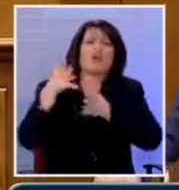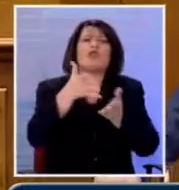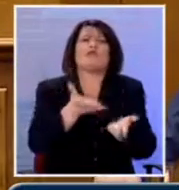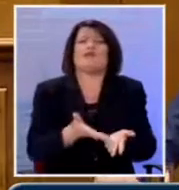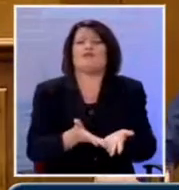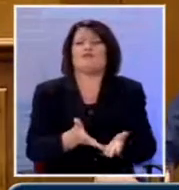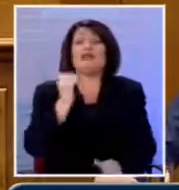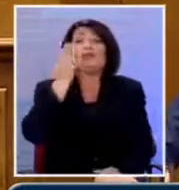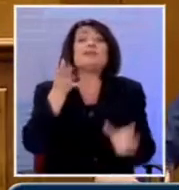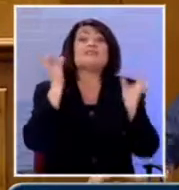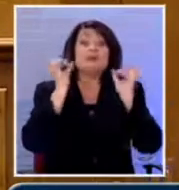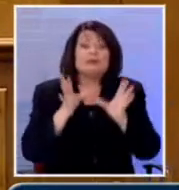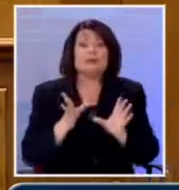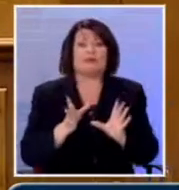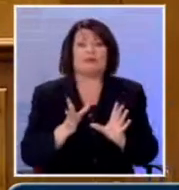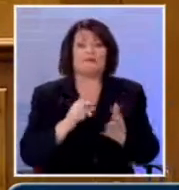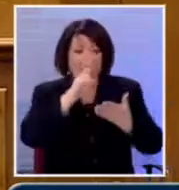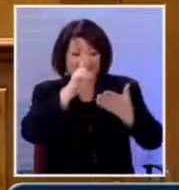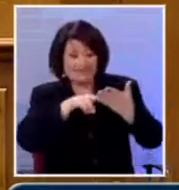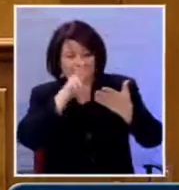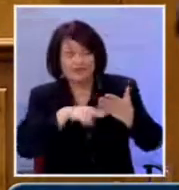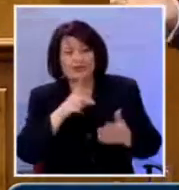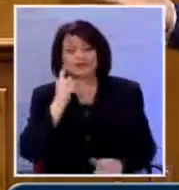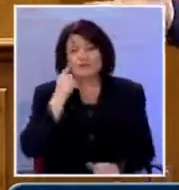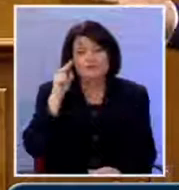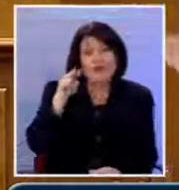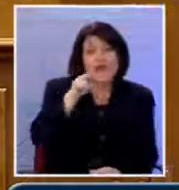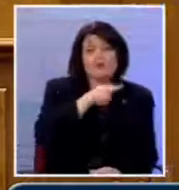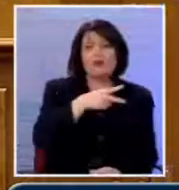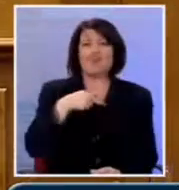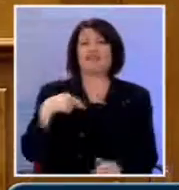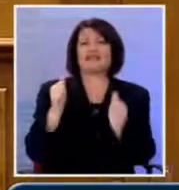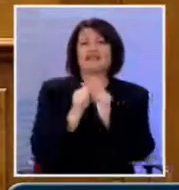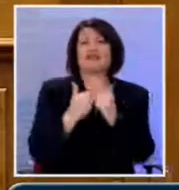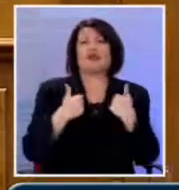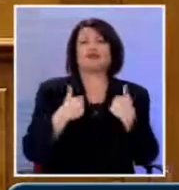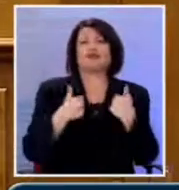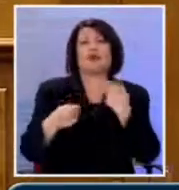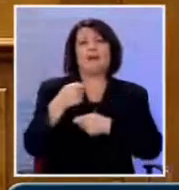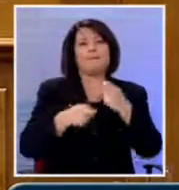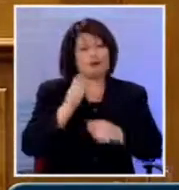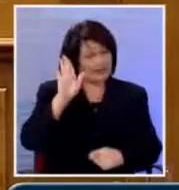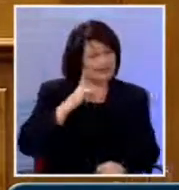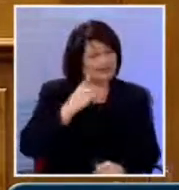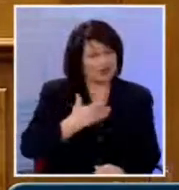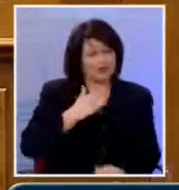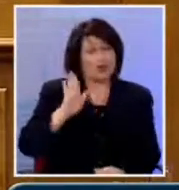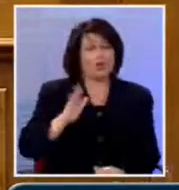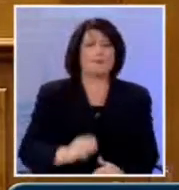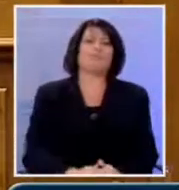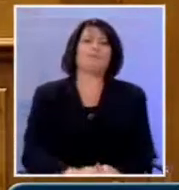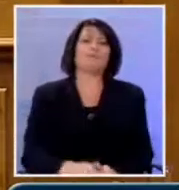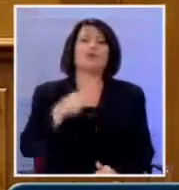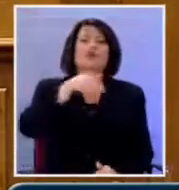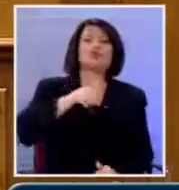Δεν πιστεύω τίποτα. Διαβάζω και παρατηρώ, είναι ένας φίλος μου καθηγητής της εμπορικής, τελειώνω κύριε Πρόεδρε, ο Γιώργος